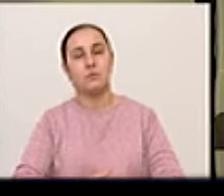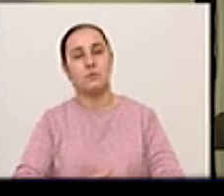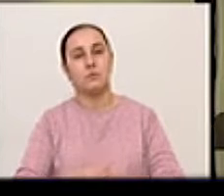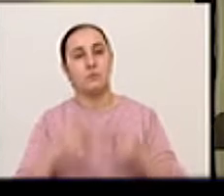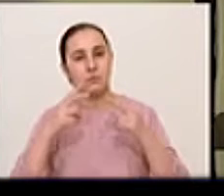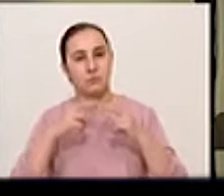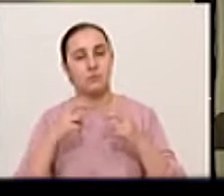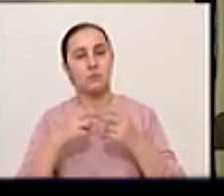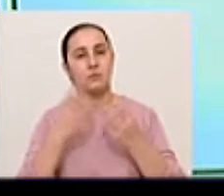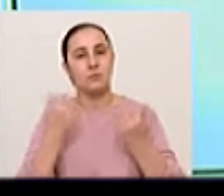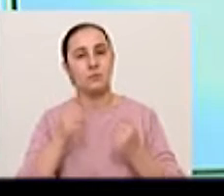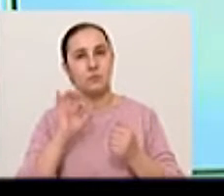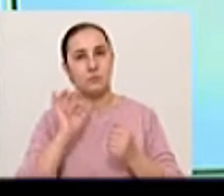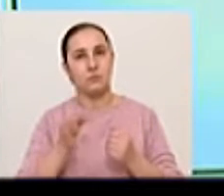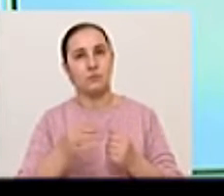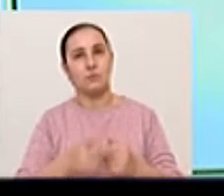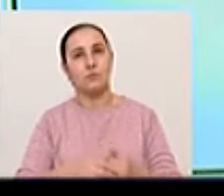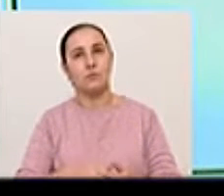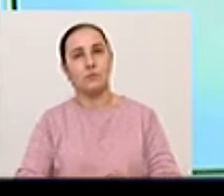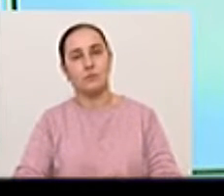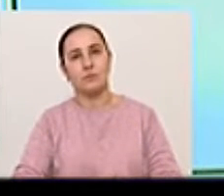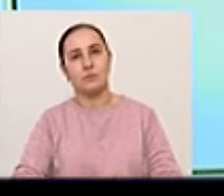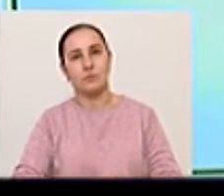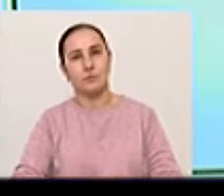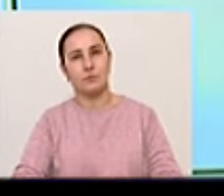Tekshirib oldik, to'g'rimi?